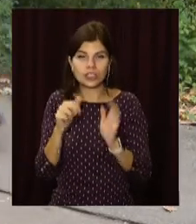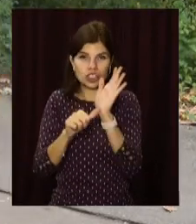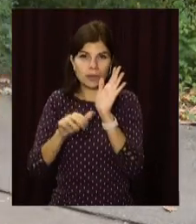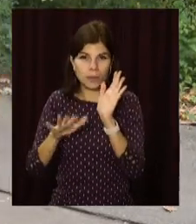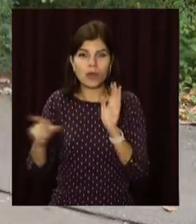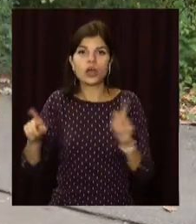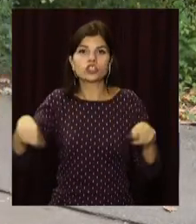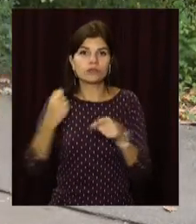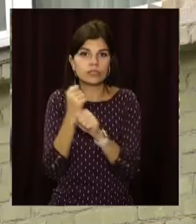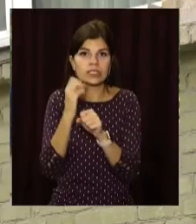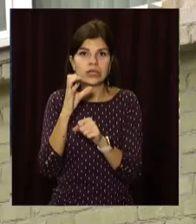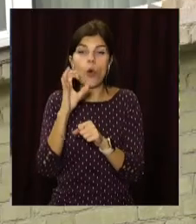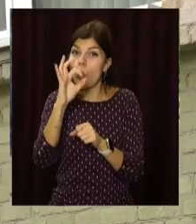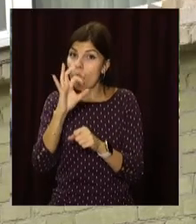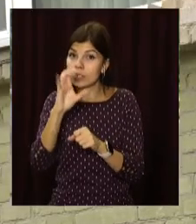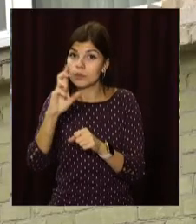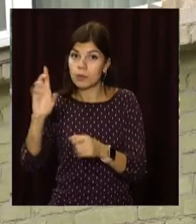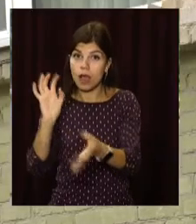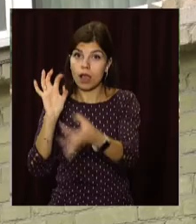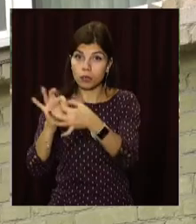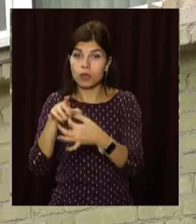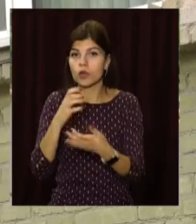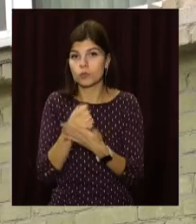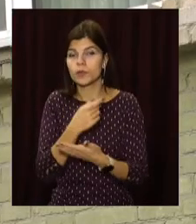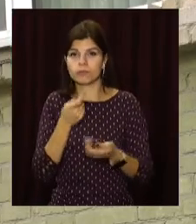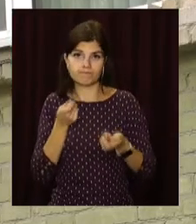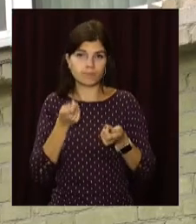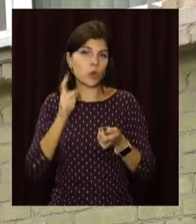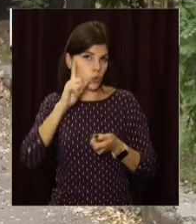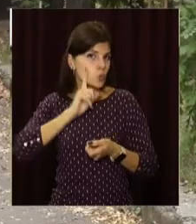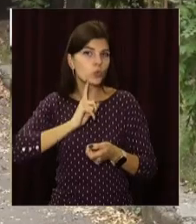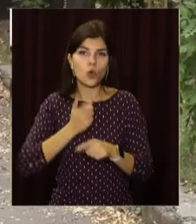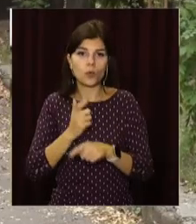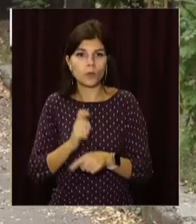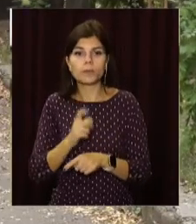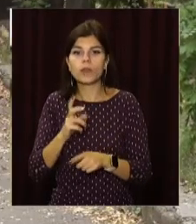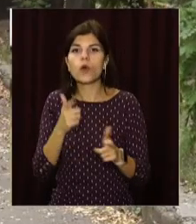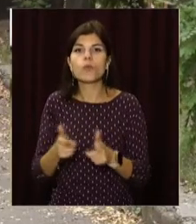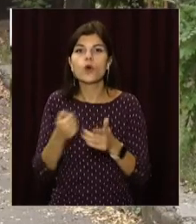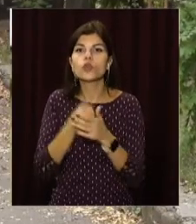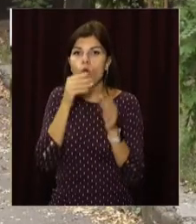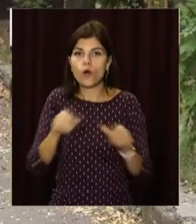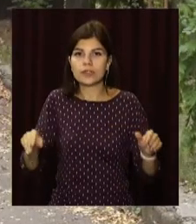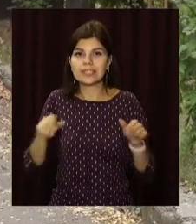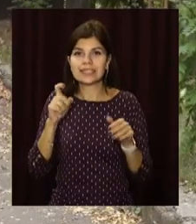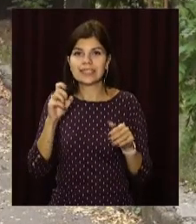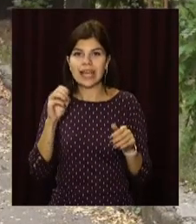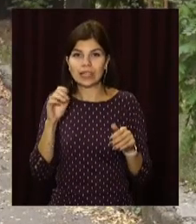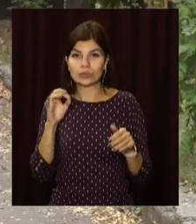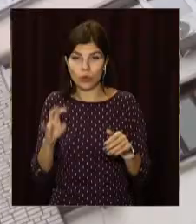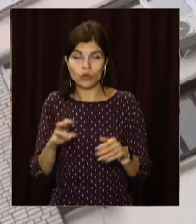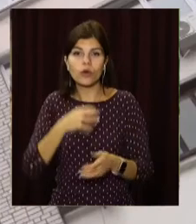добробут. Спеціалісти зазначають, у Дніпрі відповідальність за підготовку до опалювального сезону будинків несуть очільники ОСББ. Крім